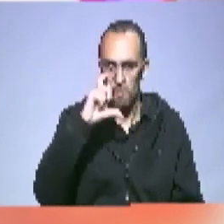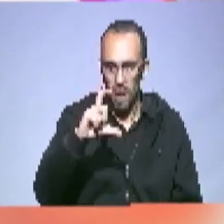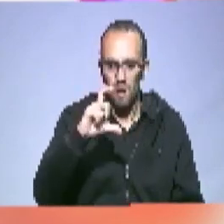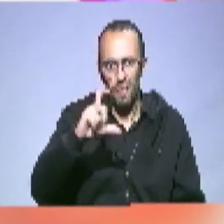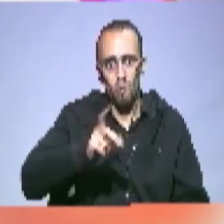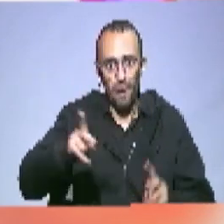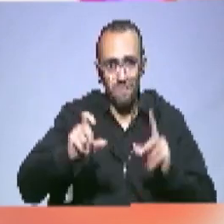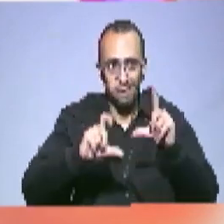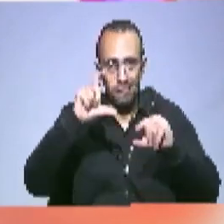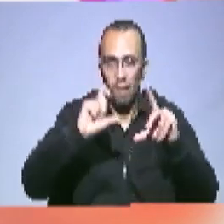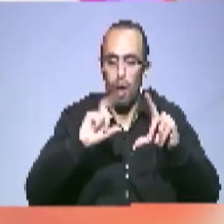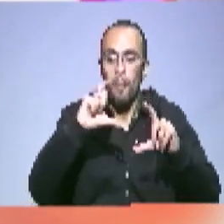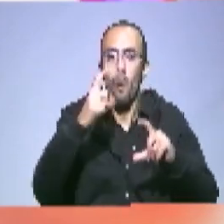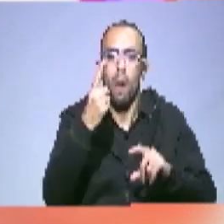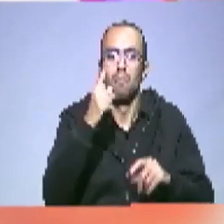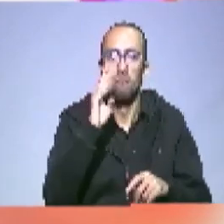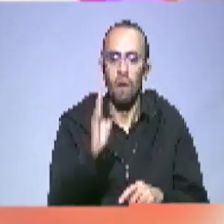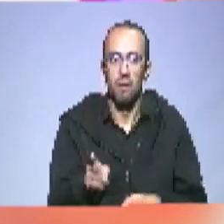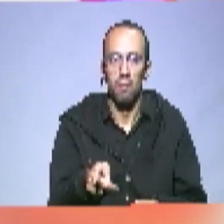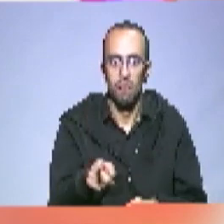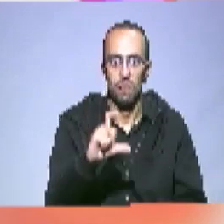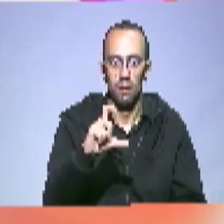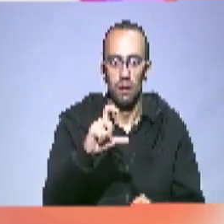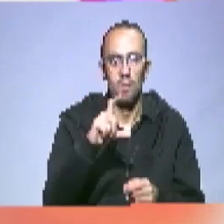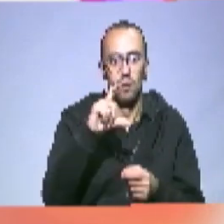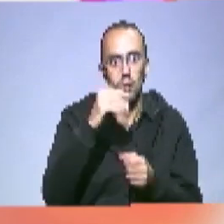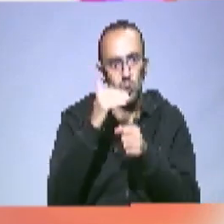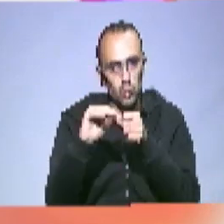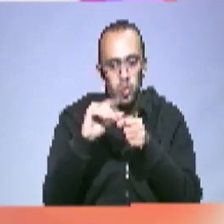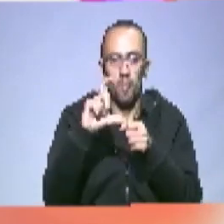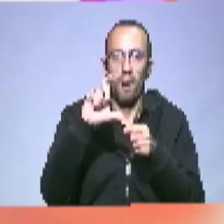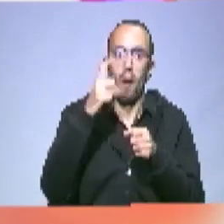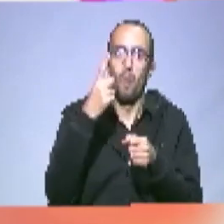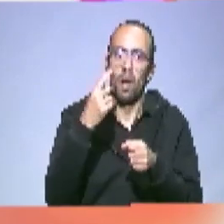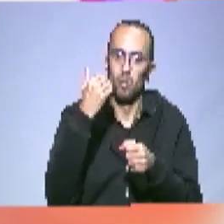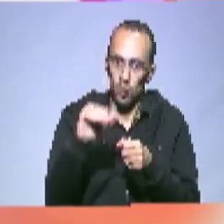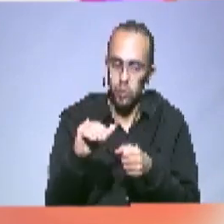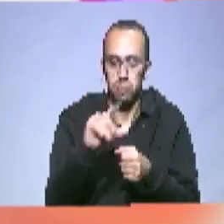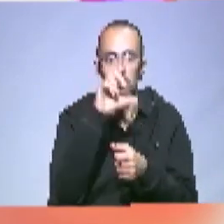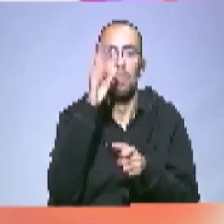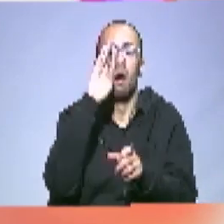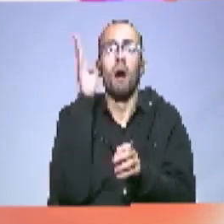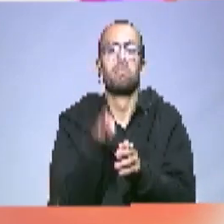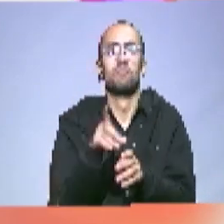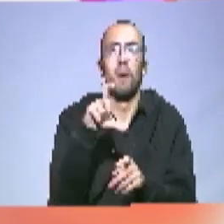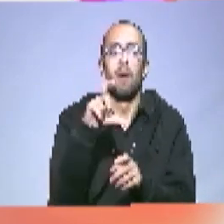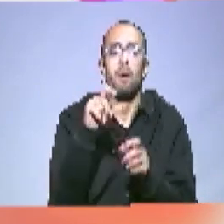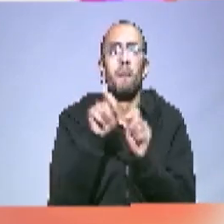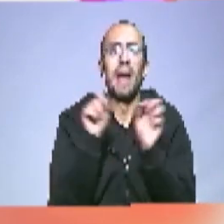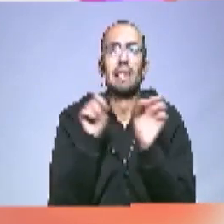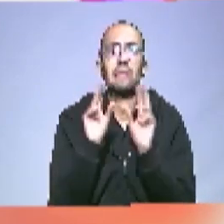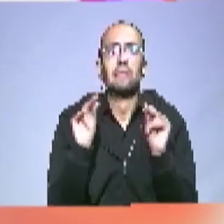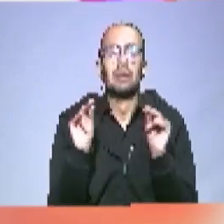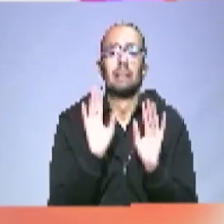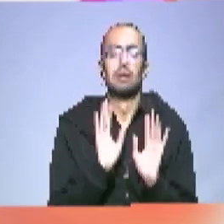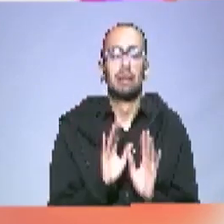يعني. هناخد معانا كوباية برتقان متصفي، هناخد معانا 1.25 كوباية.